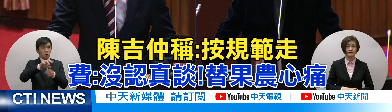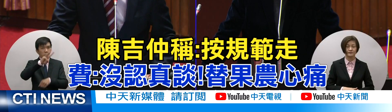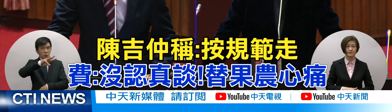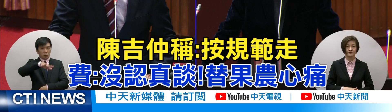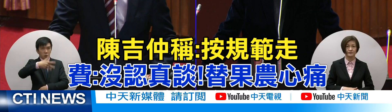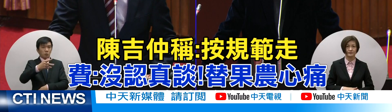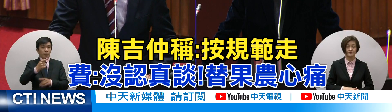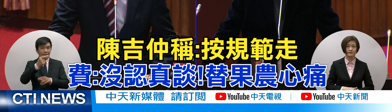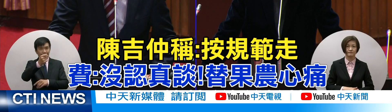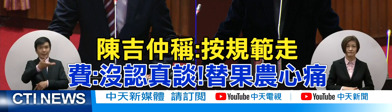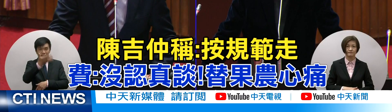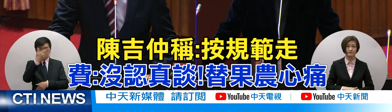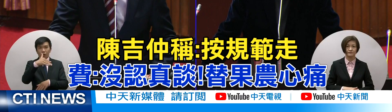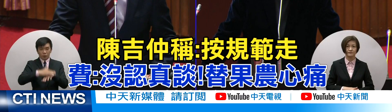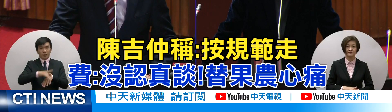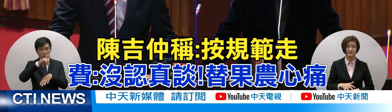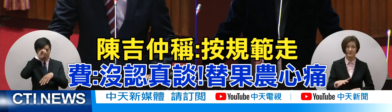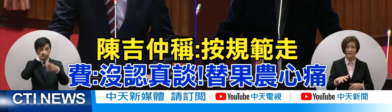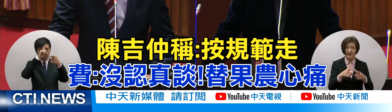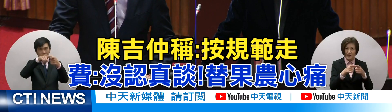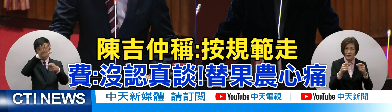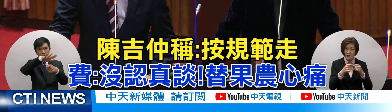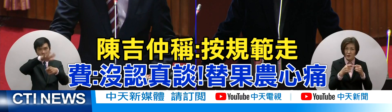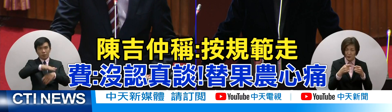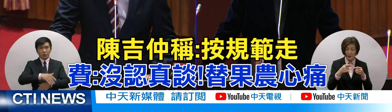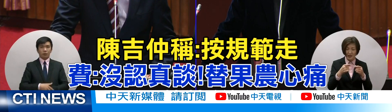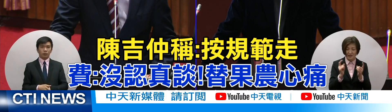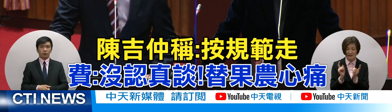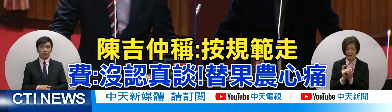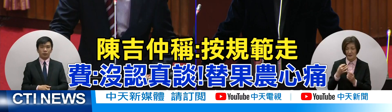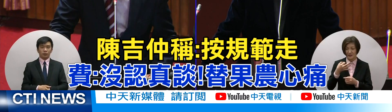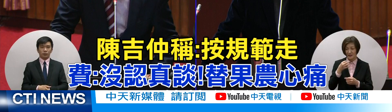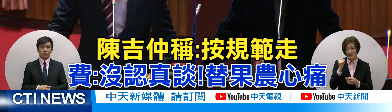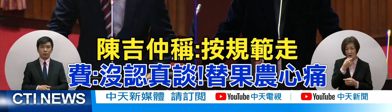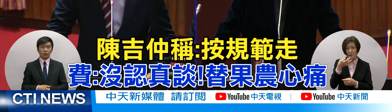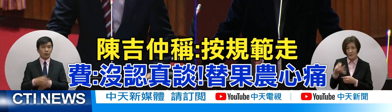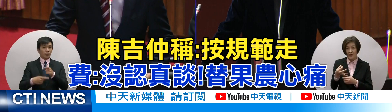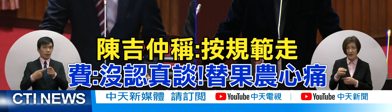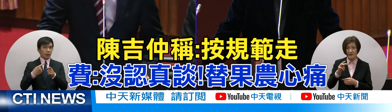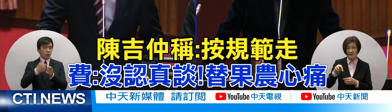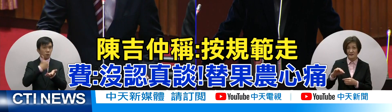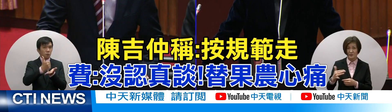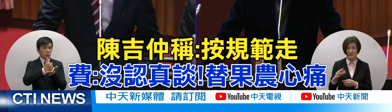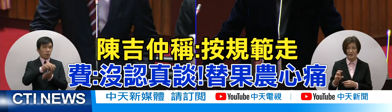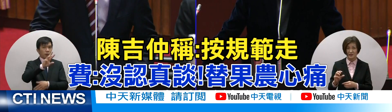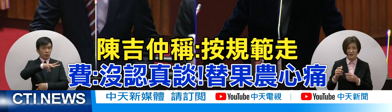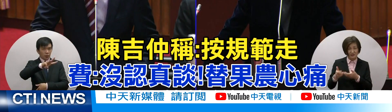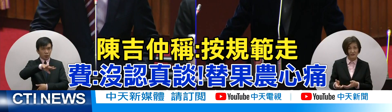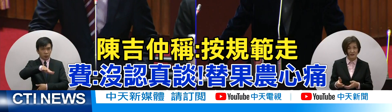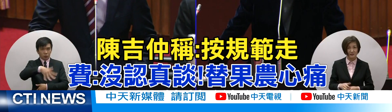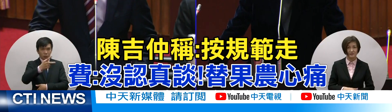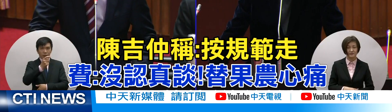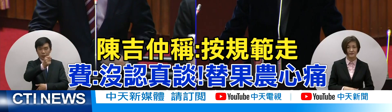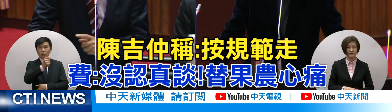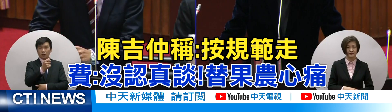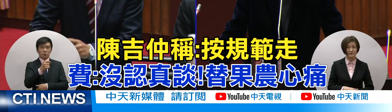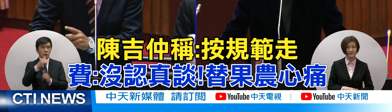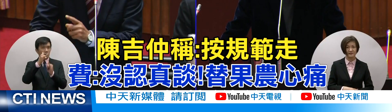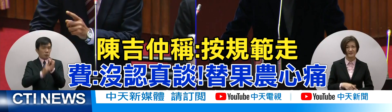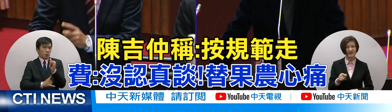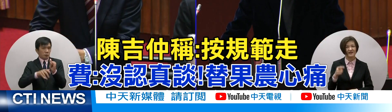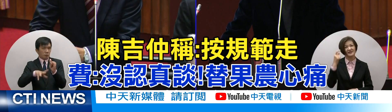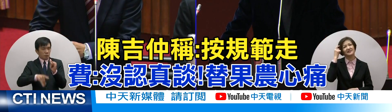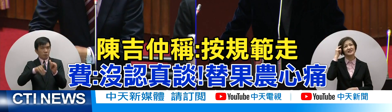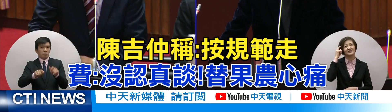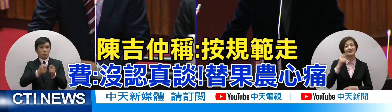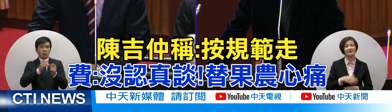最高。我们希望可以超5000。 日本可以买我们3500吨， 一年3500公吨。就是创历史新高。 我看那个